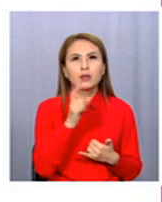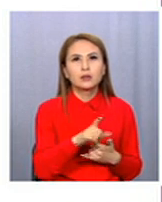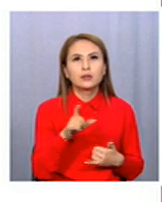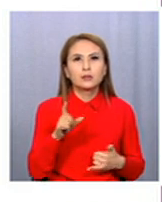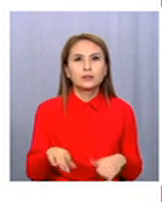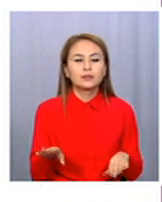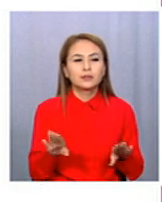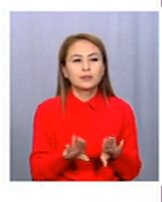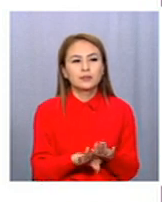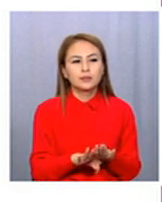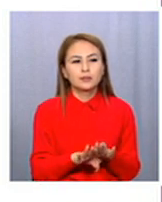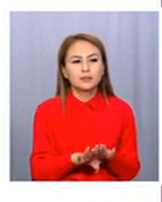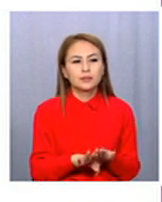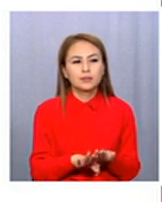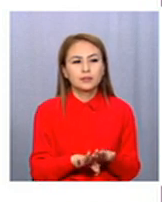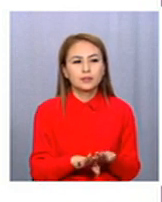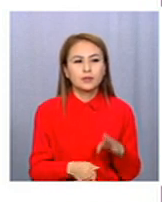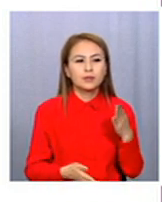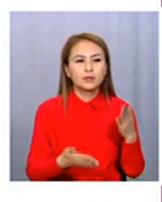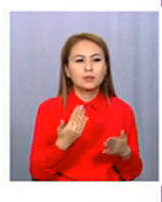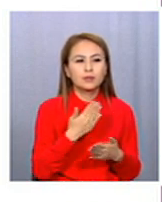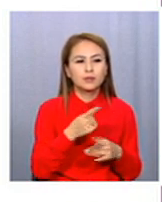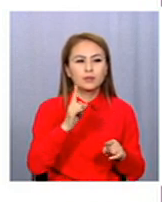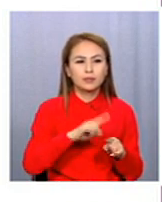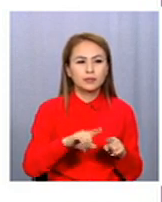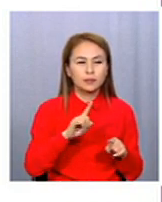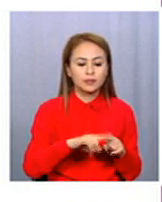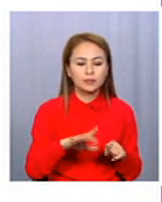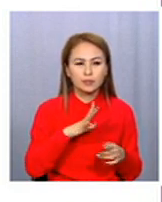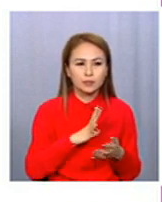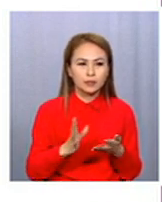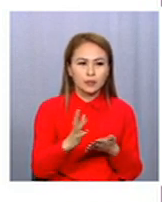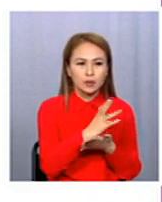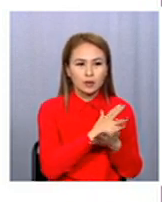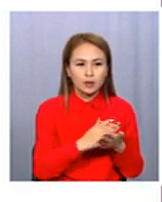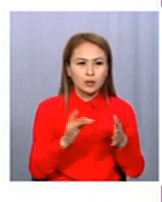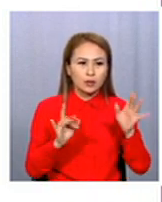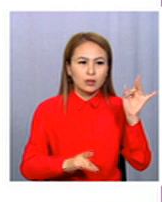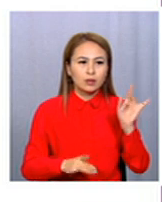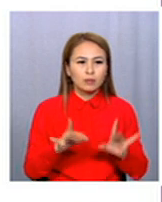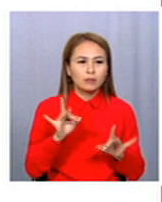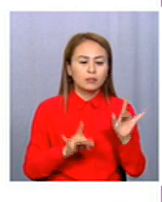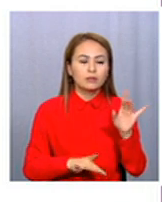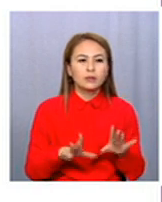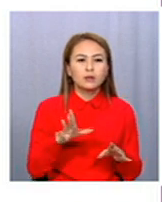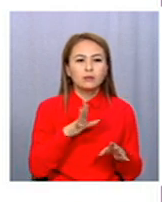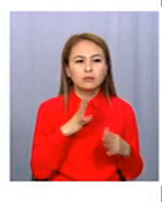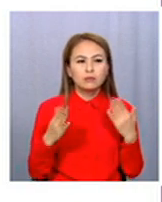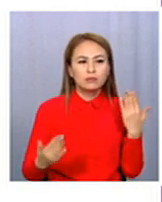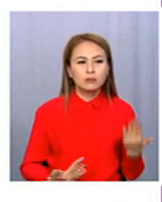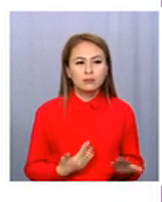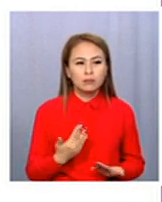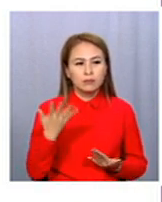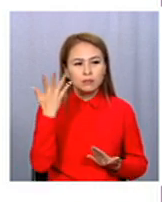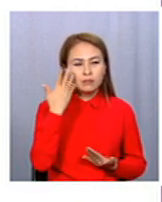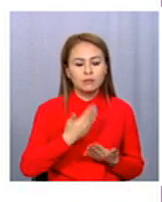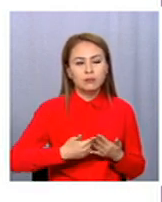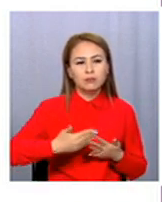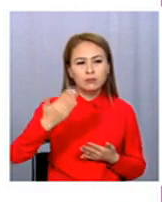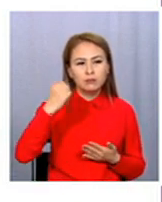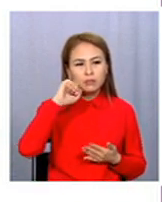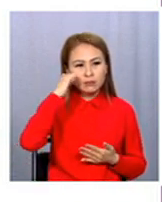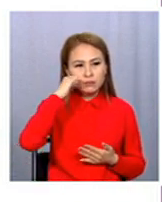Және, ендеше оны тезек теріп, құрт қайнатып, қарабайы тірлік кешкен баяғы